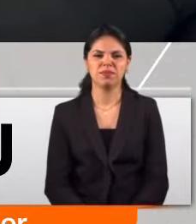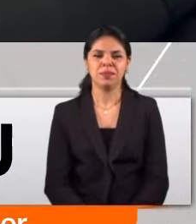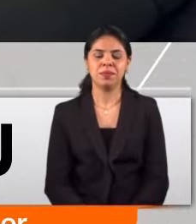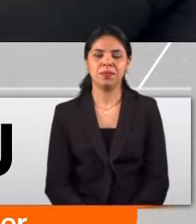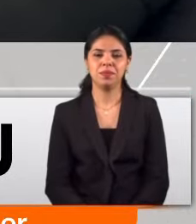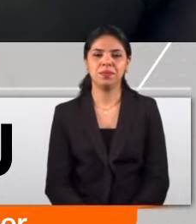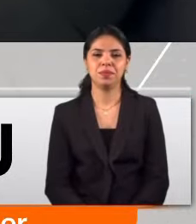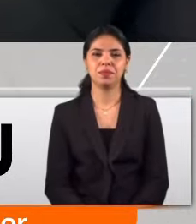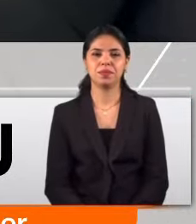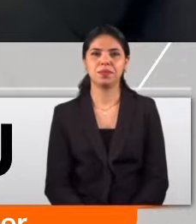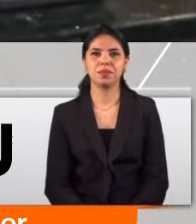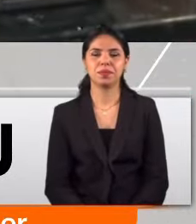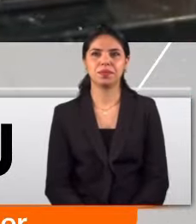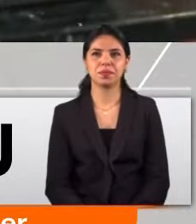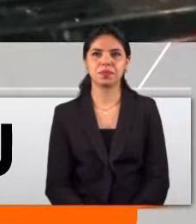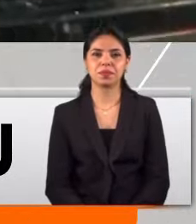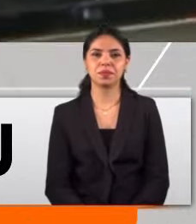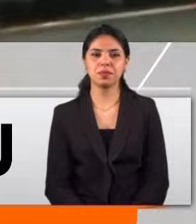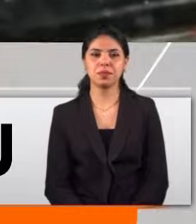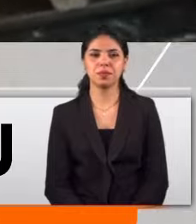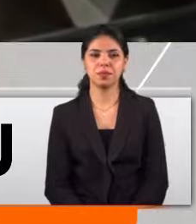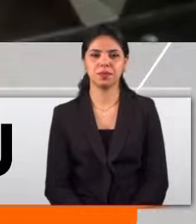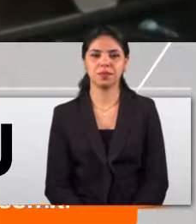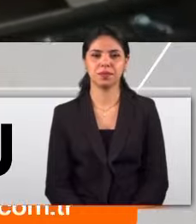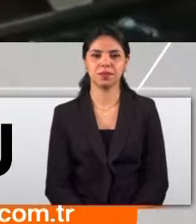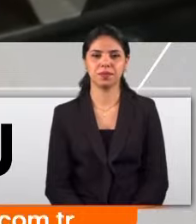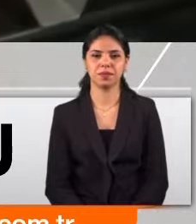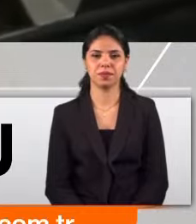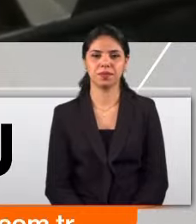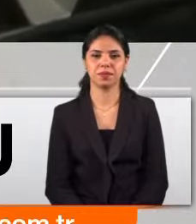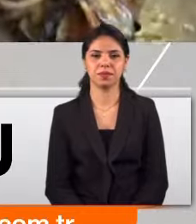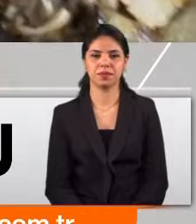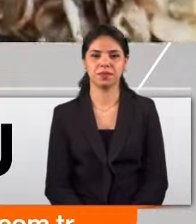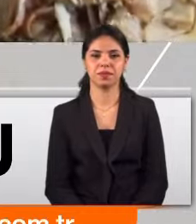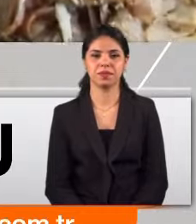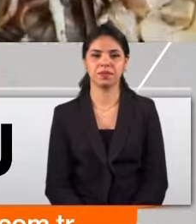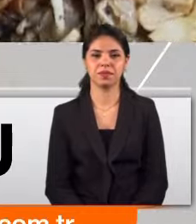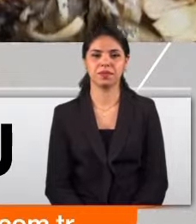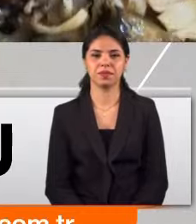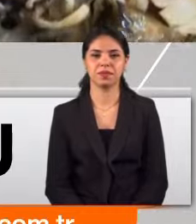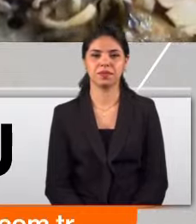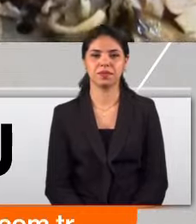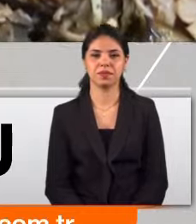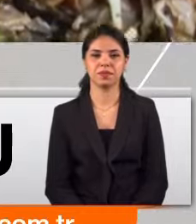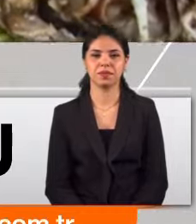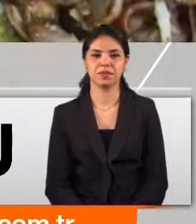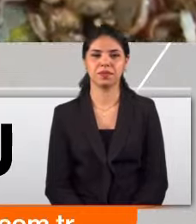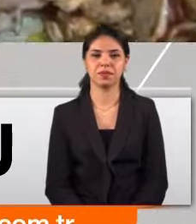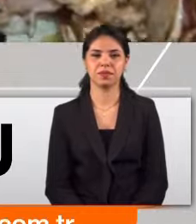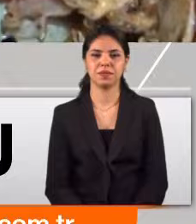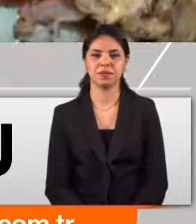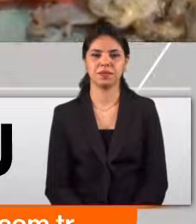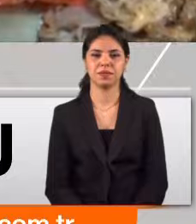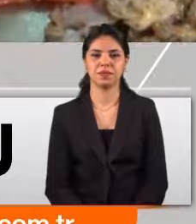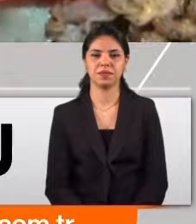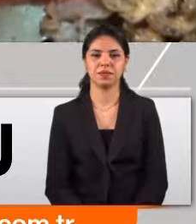Tarabya Kuruşkunu'nda yapılacak festivaller Berlin'de hazırladığım 60 kondisyonerimle ve soslarımla beraber götürecek ve